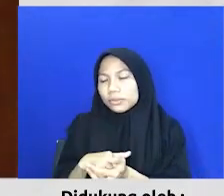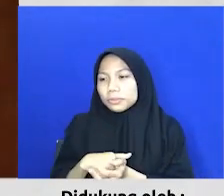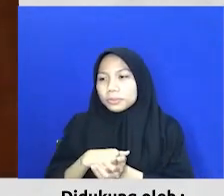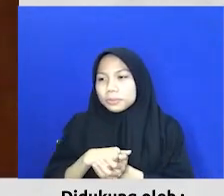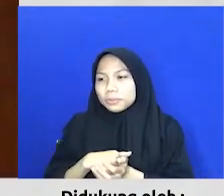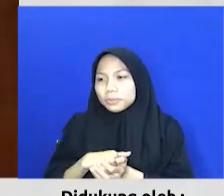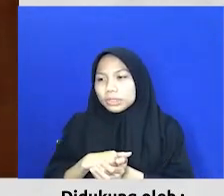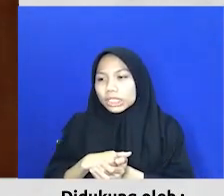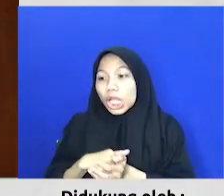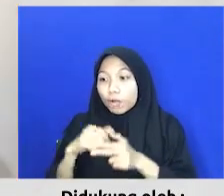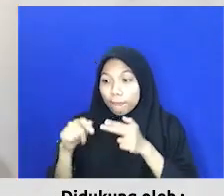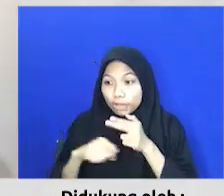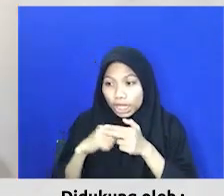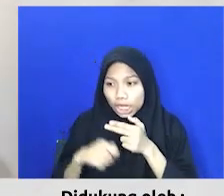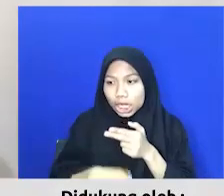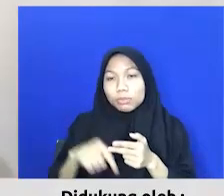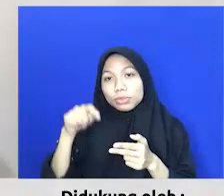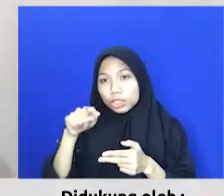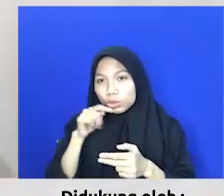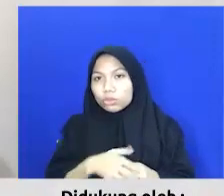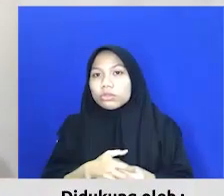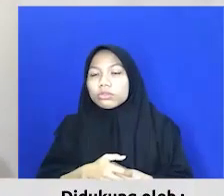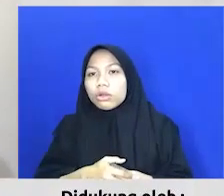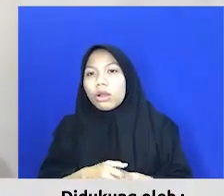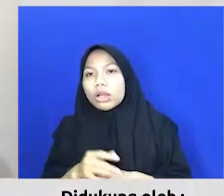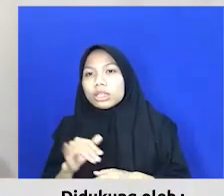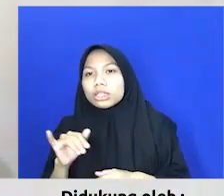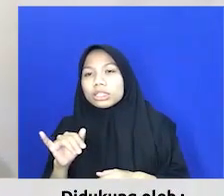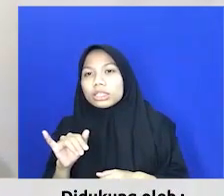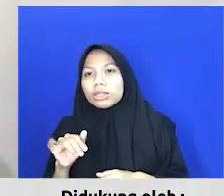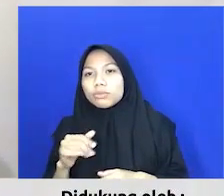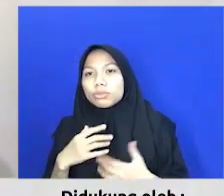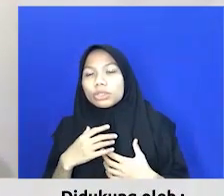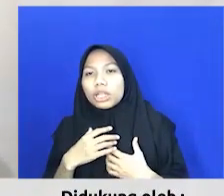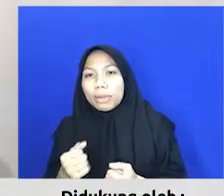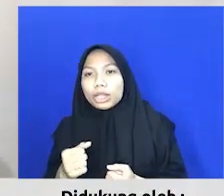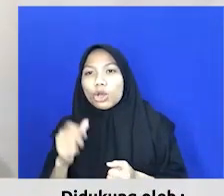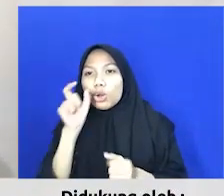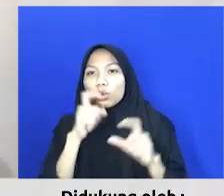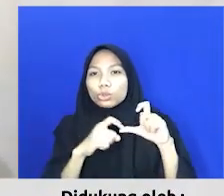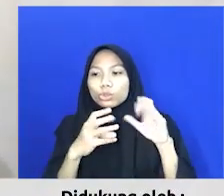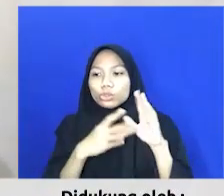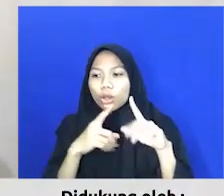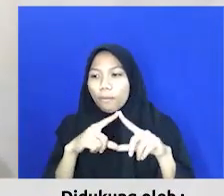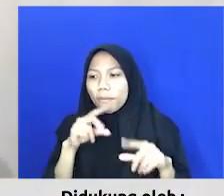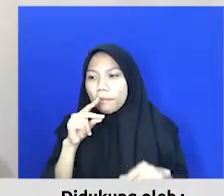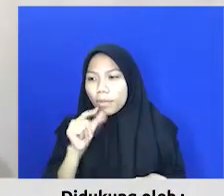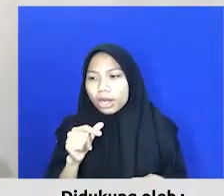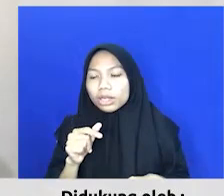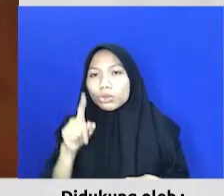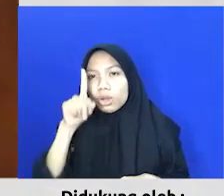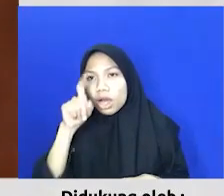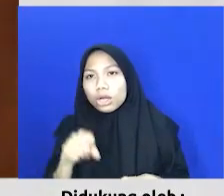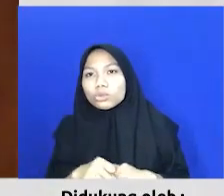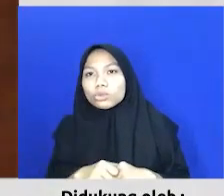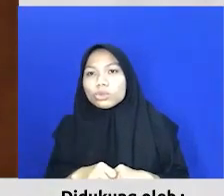mampu mengungkap, ya, membongkar, menggugah, ya, rasa dan pengalaman semua orang